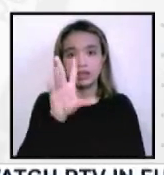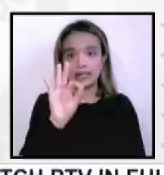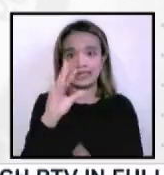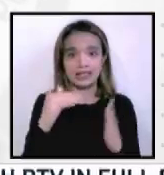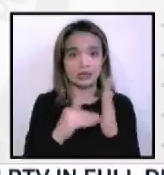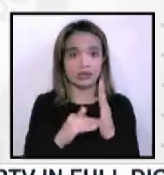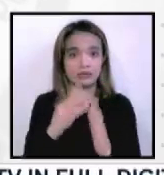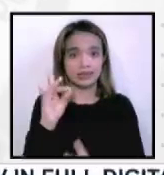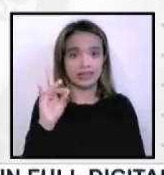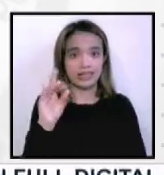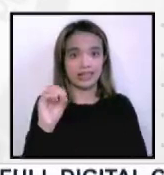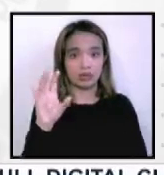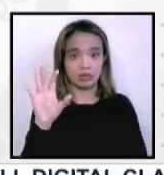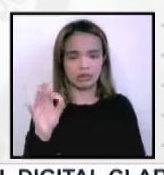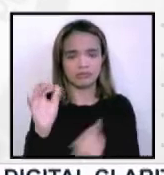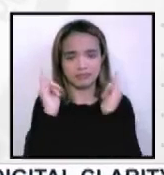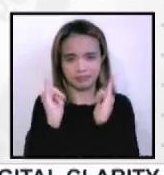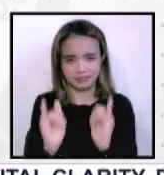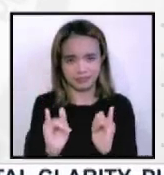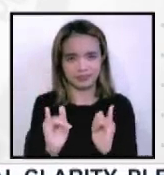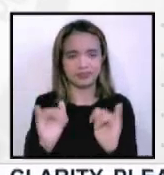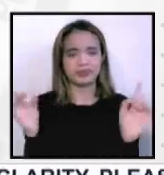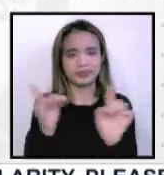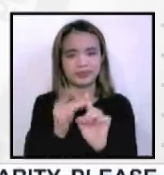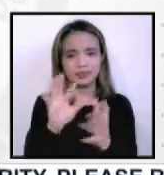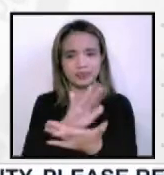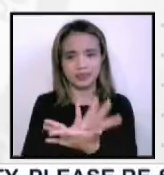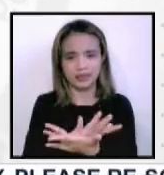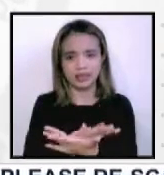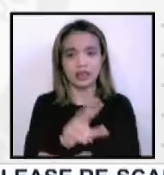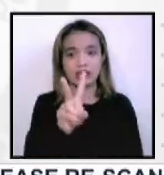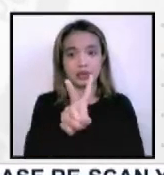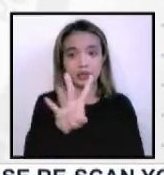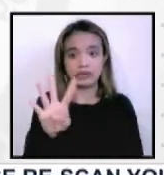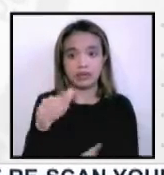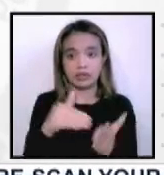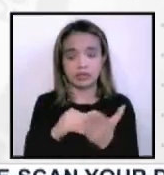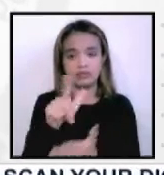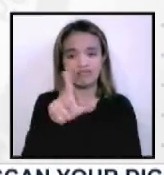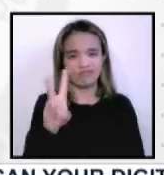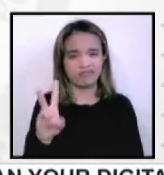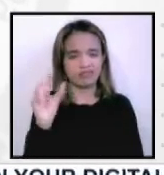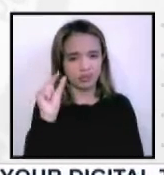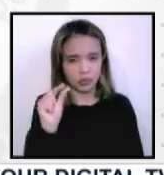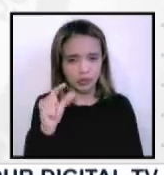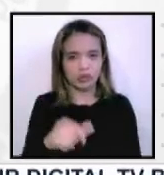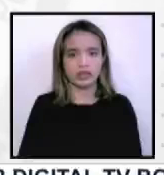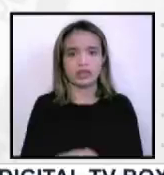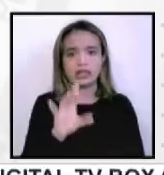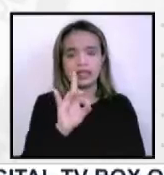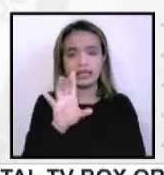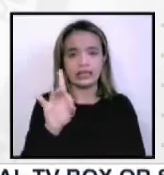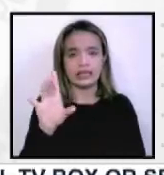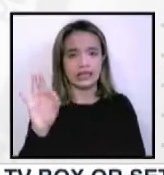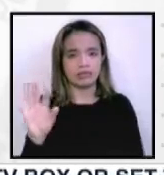29,809 ang active cases, kung saan 24,026 ang mild, 889 asymptomatic,